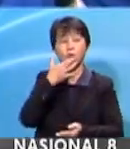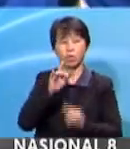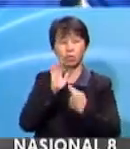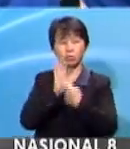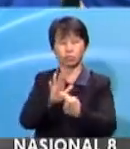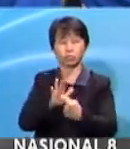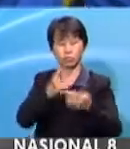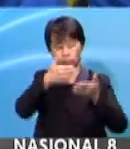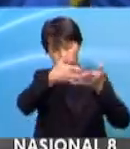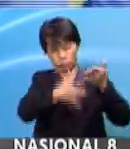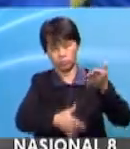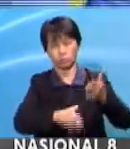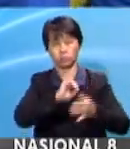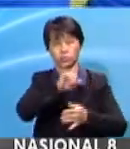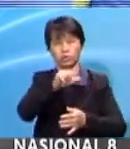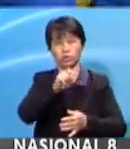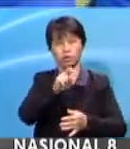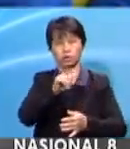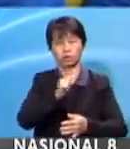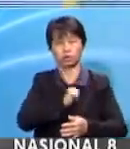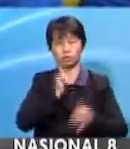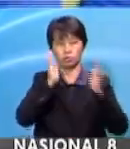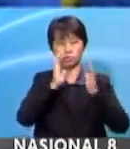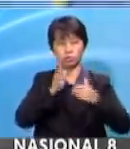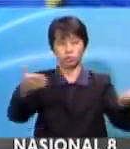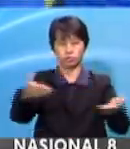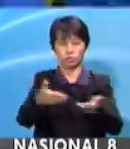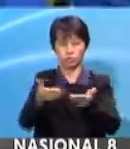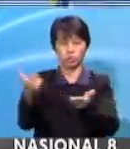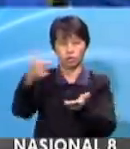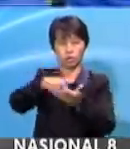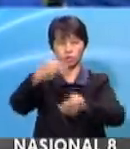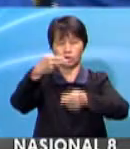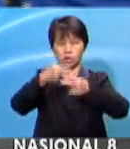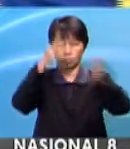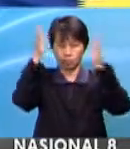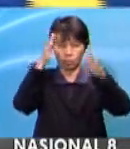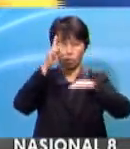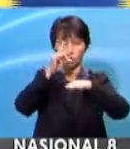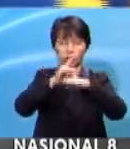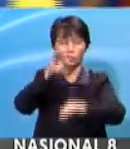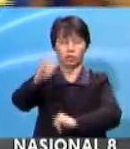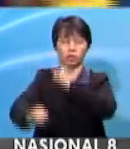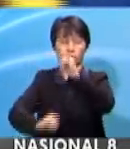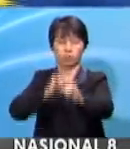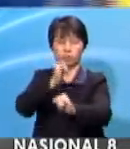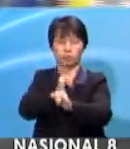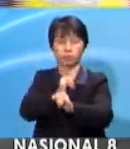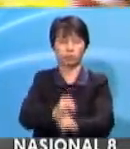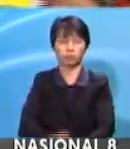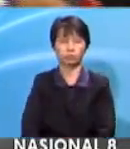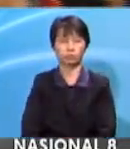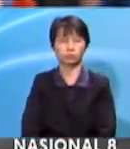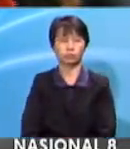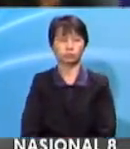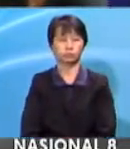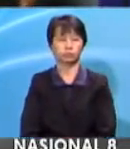menampilkan ciri-ciri jati diri Malaysia yang bakal memperkenalkan lagi nama negara di Persada antara bangsa